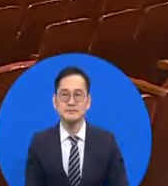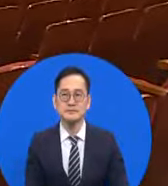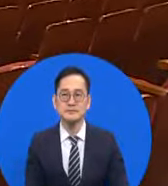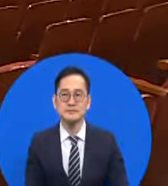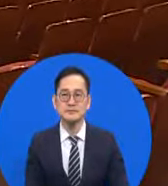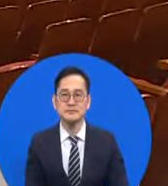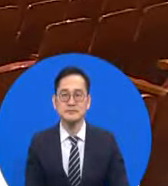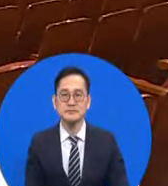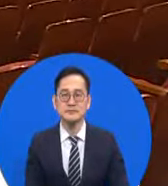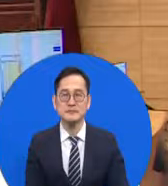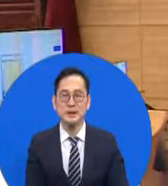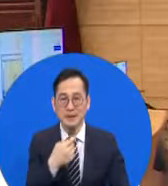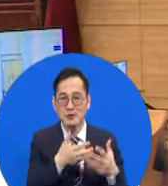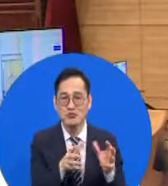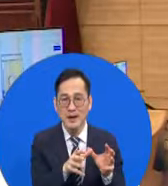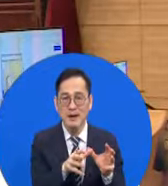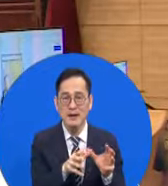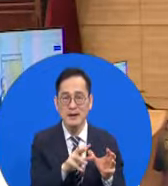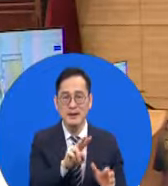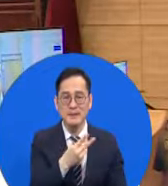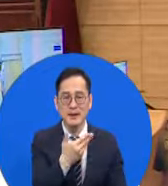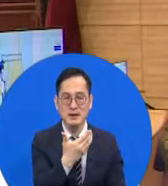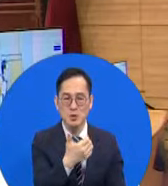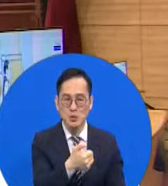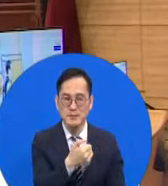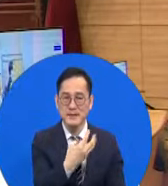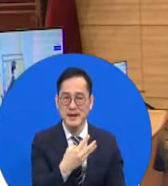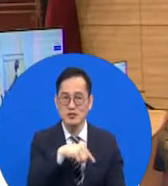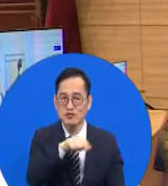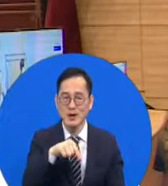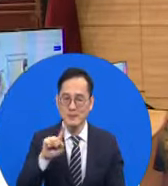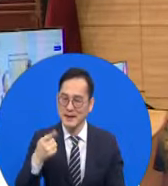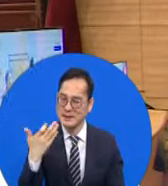민주당은 지역구 254곳 중 110곳을 우세 지역으로 보고